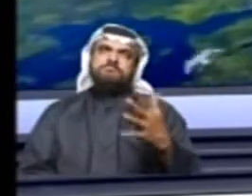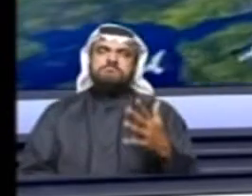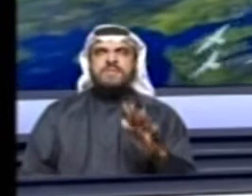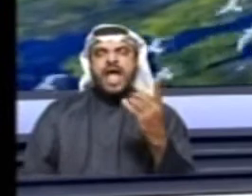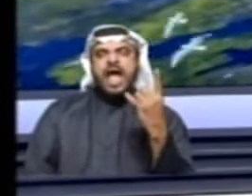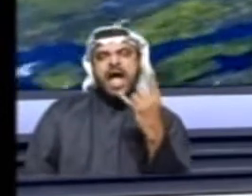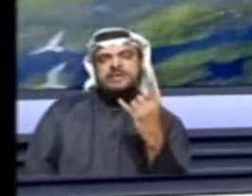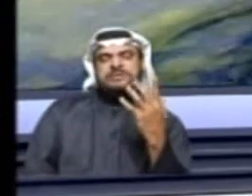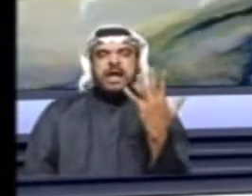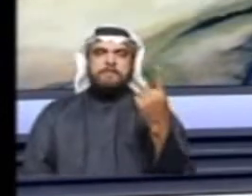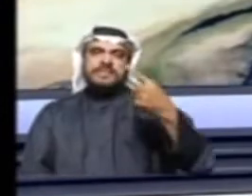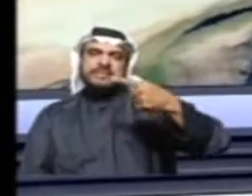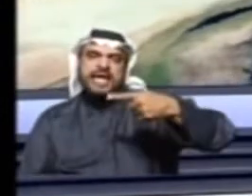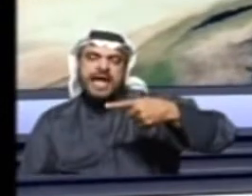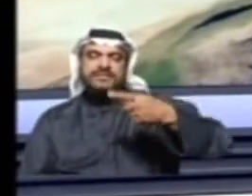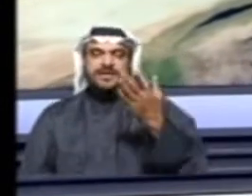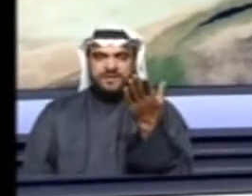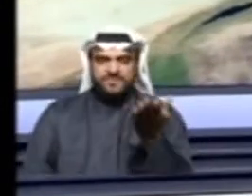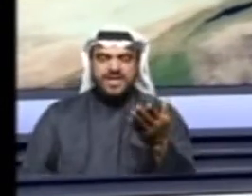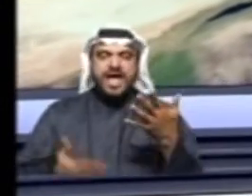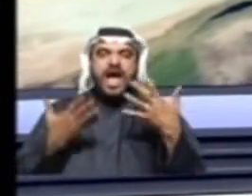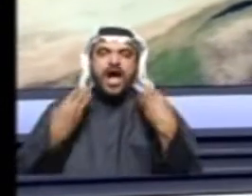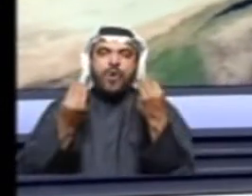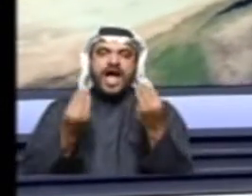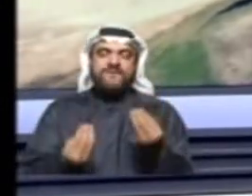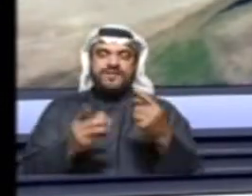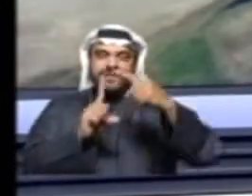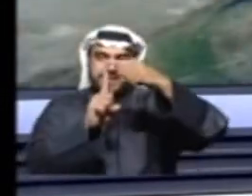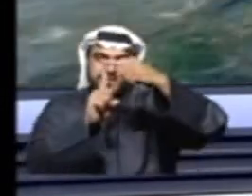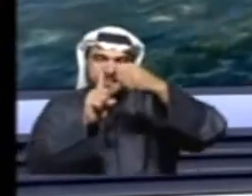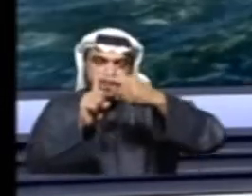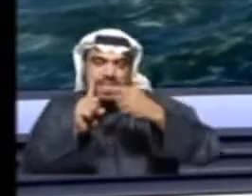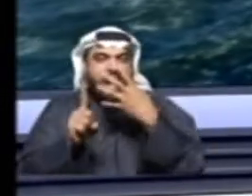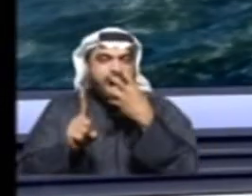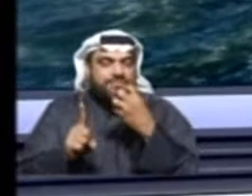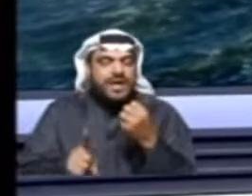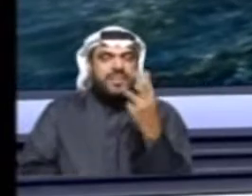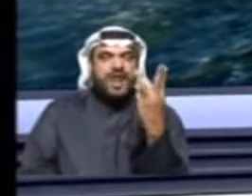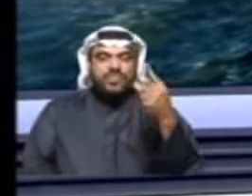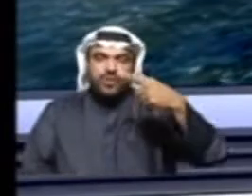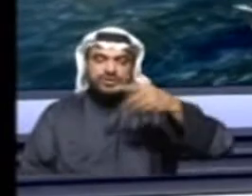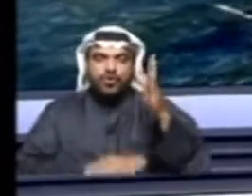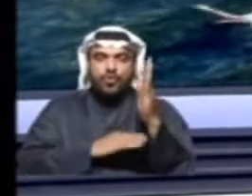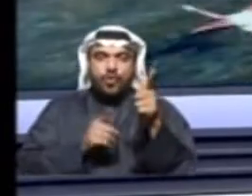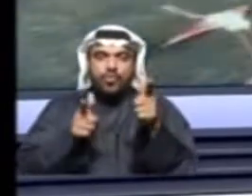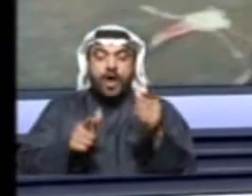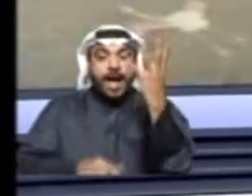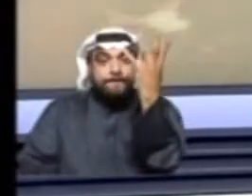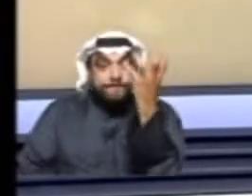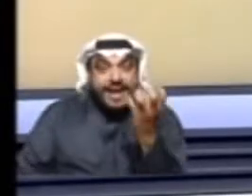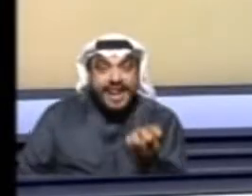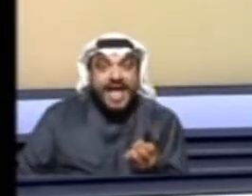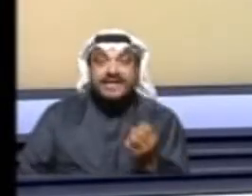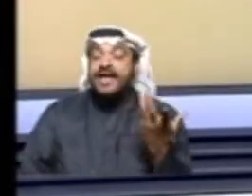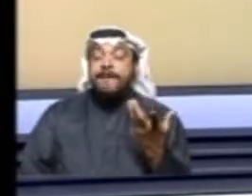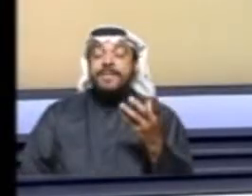10 إلى 15 كيلومتر في الساعة، ودرجات الحرارة العظمى المتوقعة 23 إلى 24 أما الصغرى 9 درجات إلى